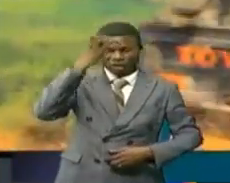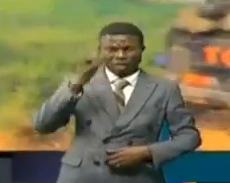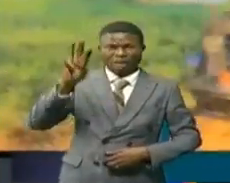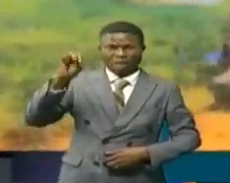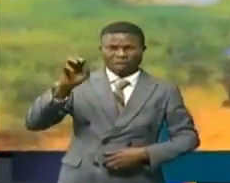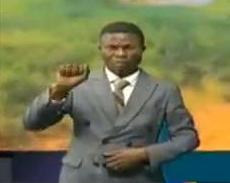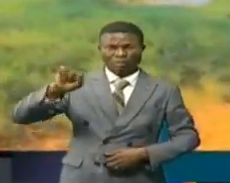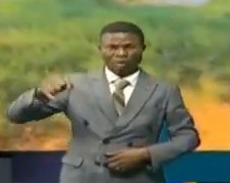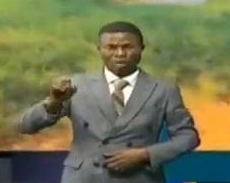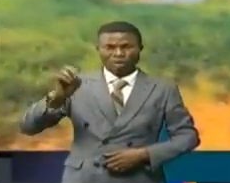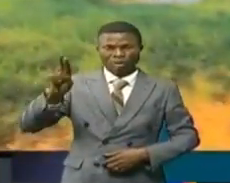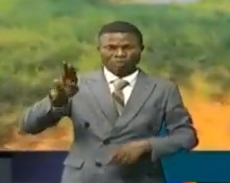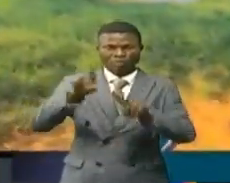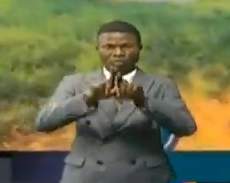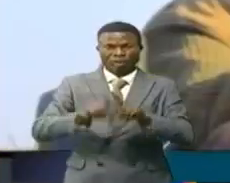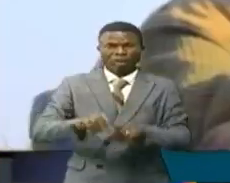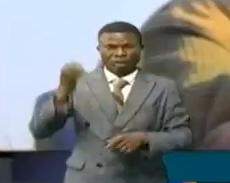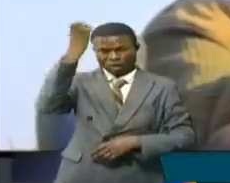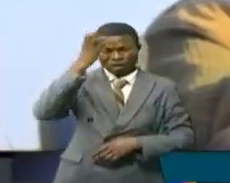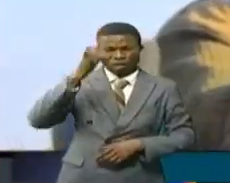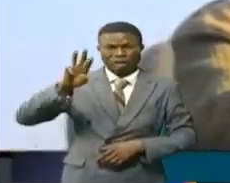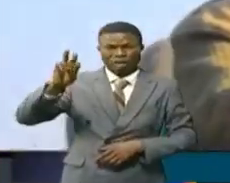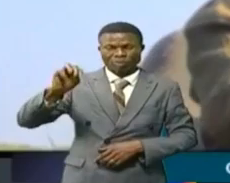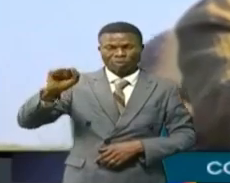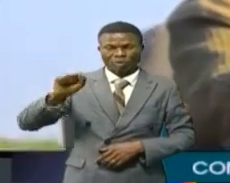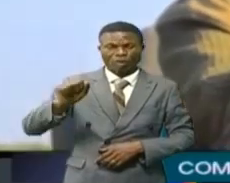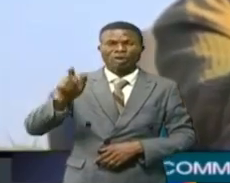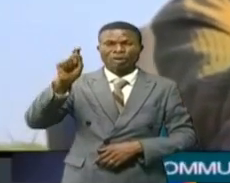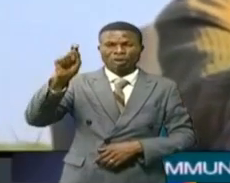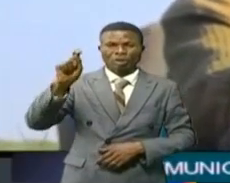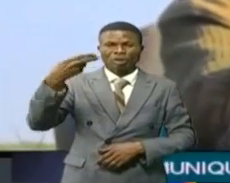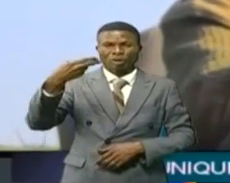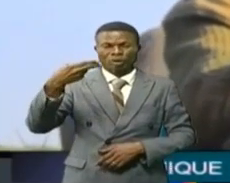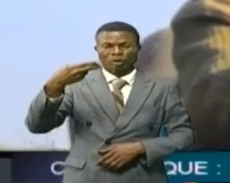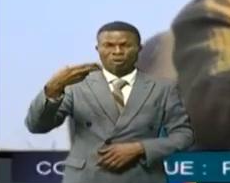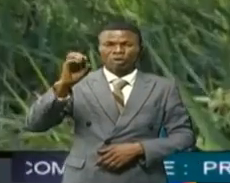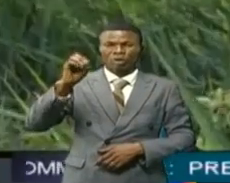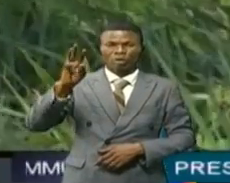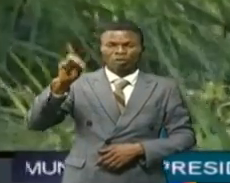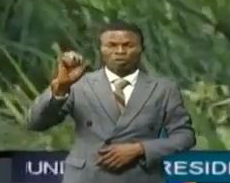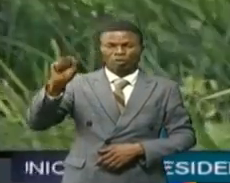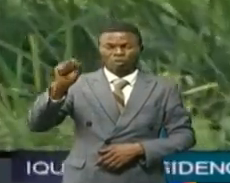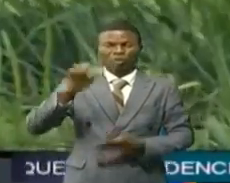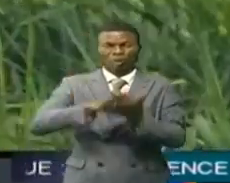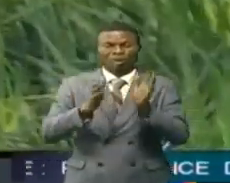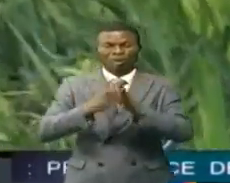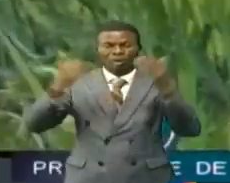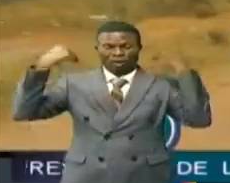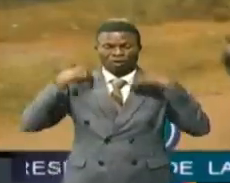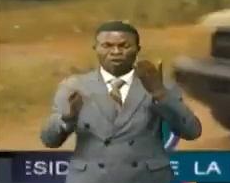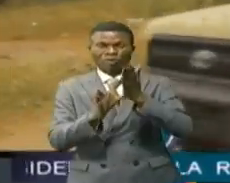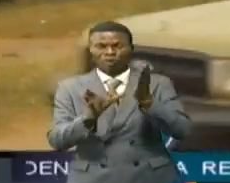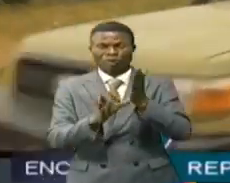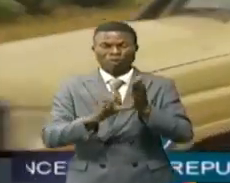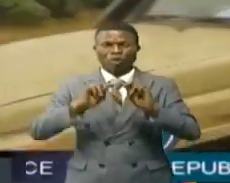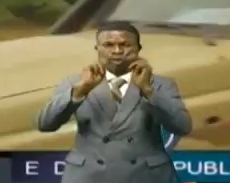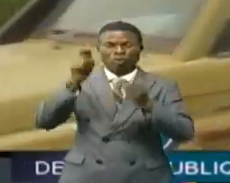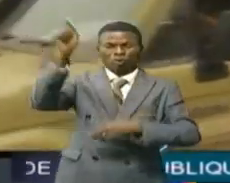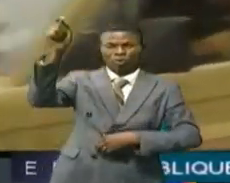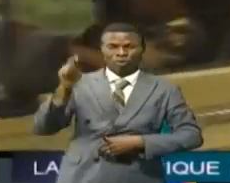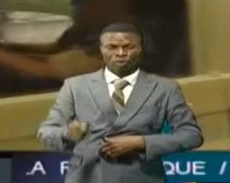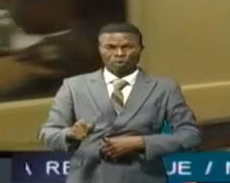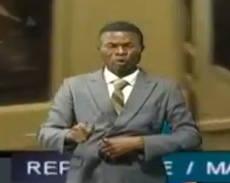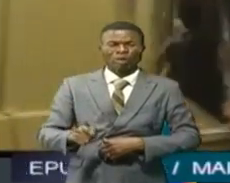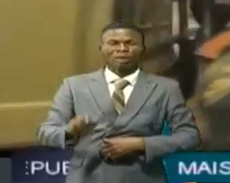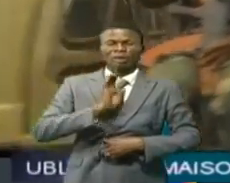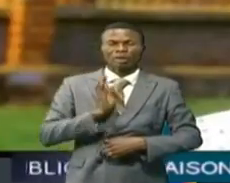Gonzajak, ainsi que le général-major Thomas Kisezo, ont été élevés des sous-chefs d'état-major généraux au sein des forces